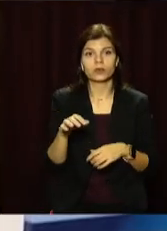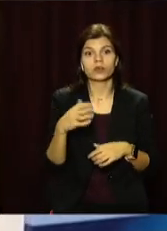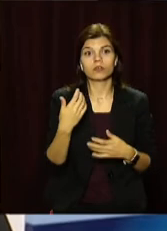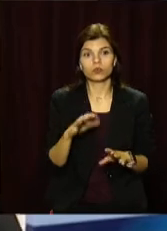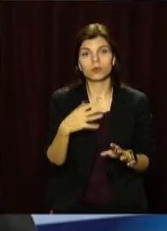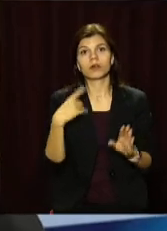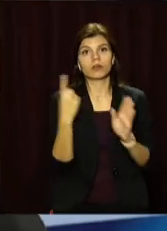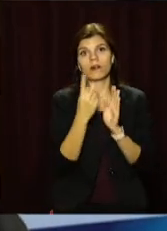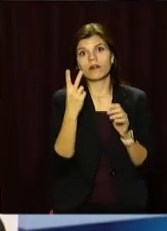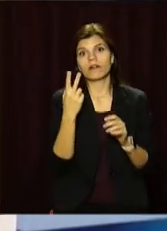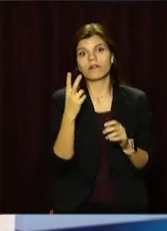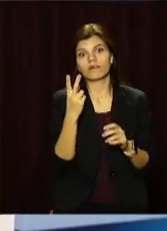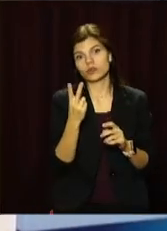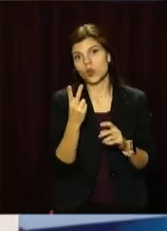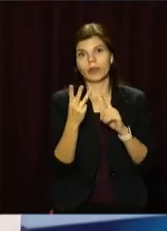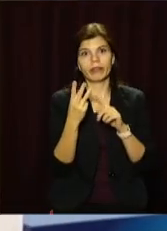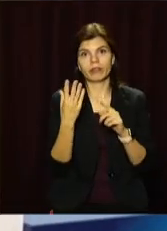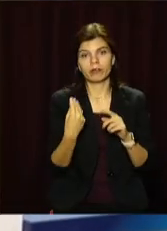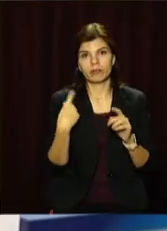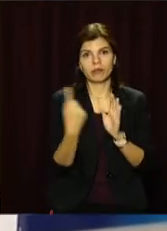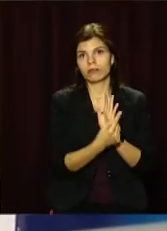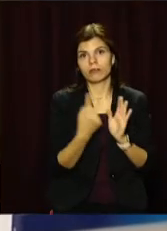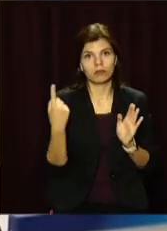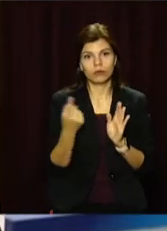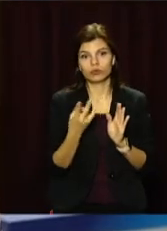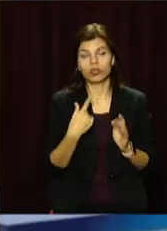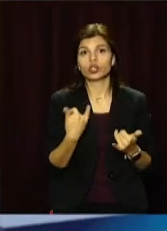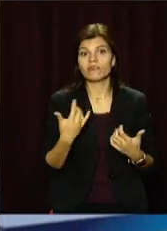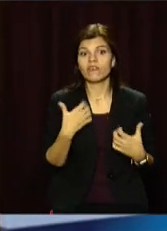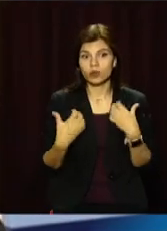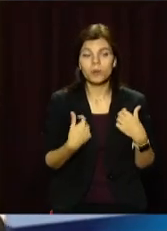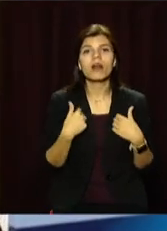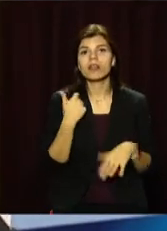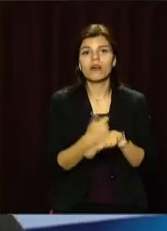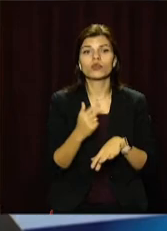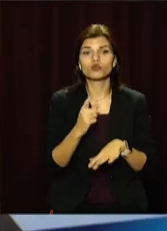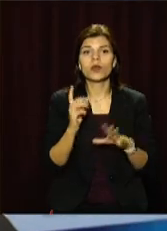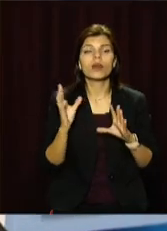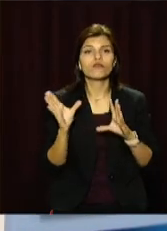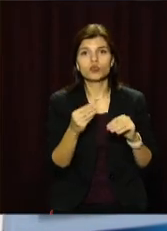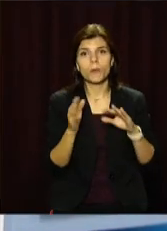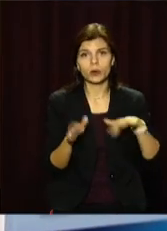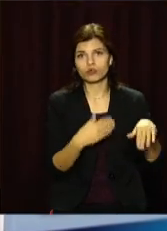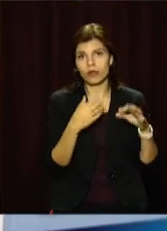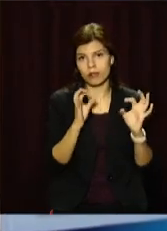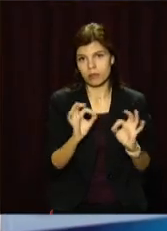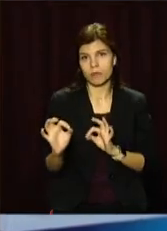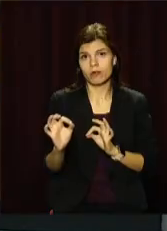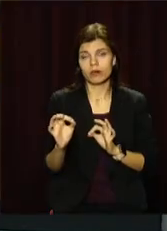ну, сейчас я просто волнуюсь, мені головне, щоб все пройшло благополучно, все, ну, всім желаю того ж, щоб всі